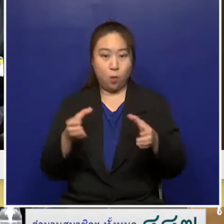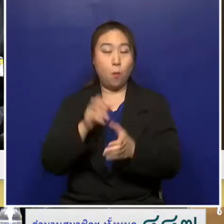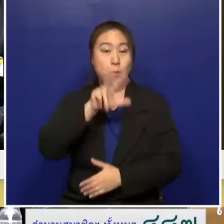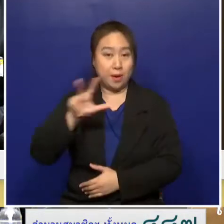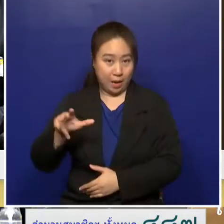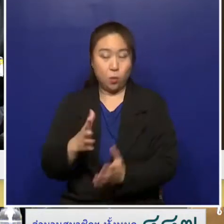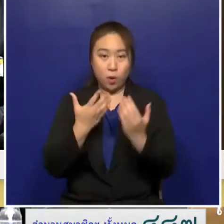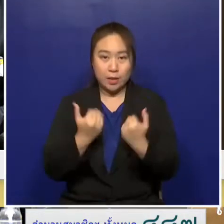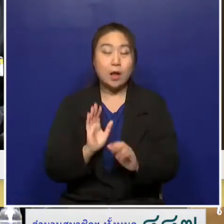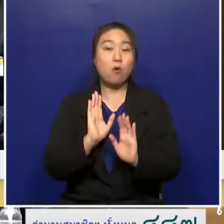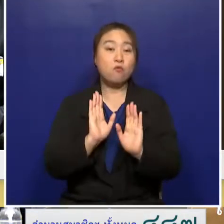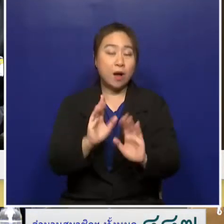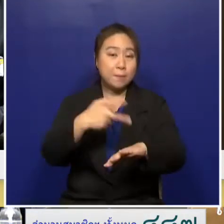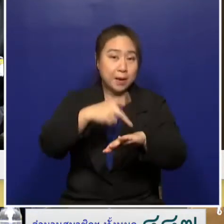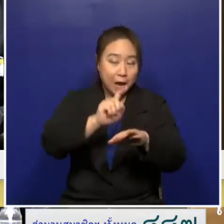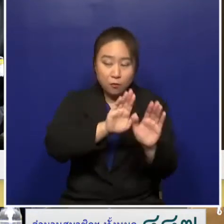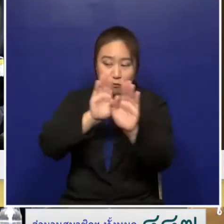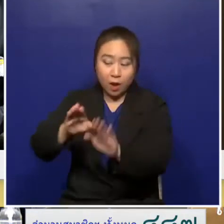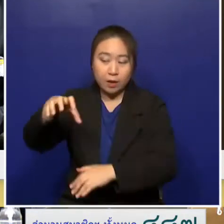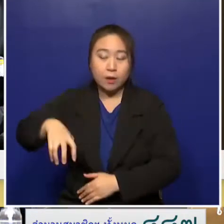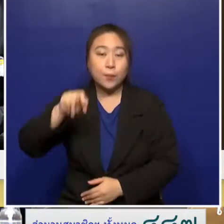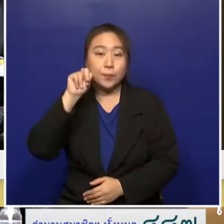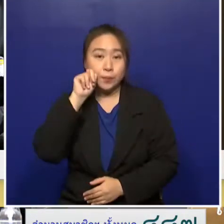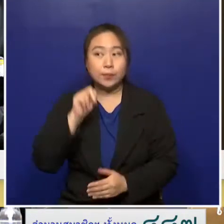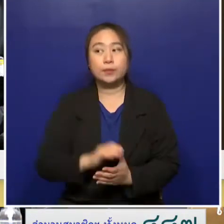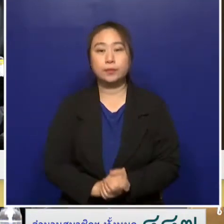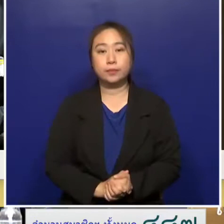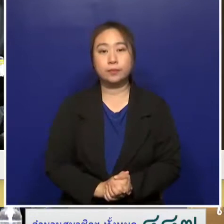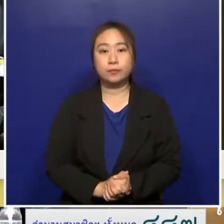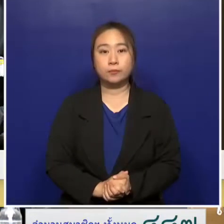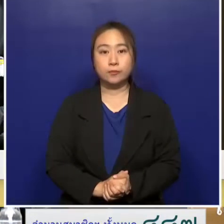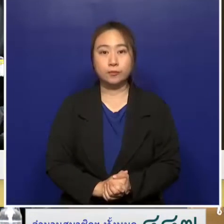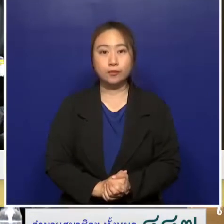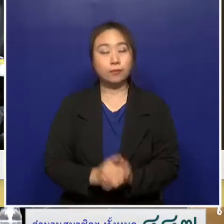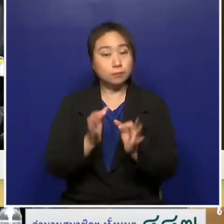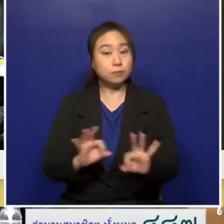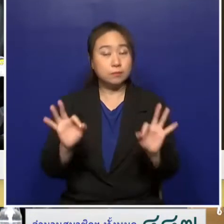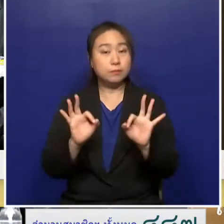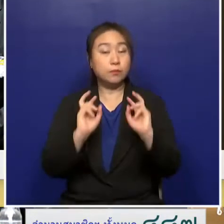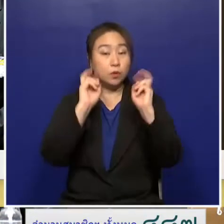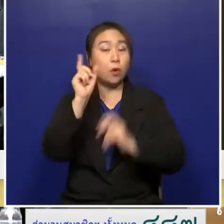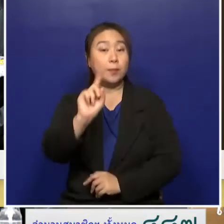ฝากไปถึงโรมชวพระทานเป็นplementก่เอ้